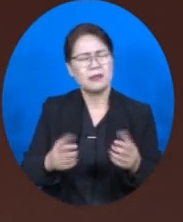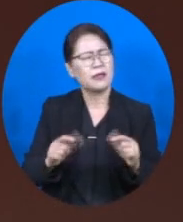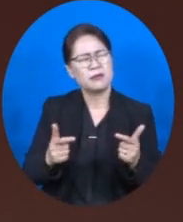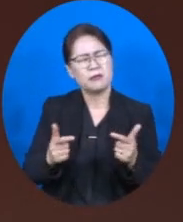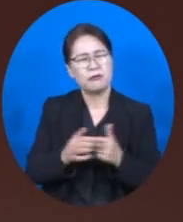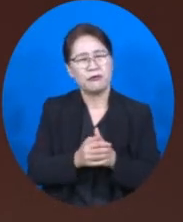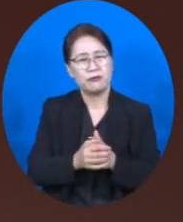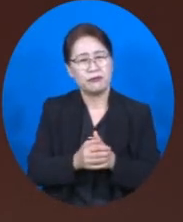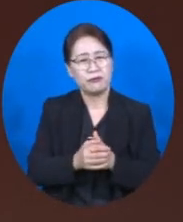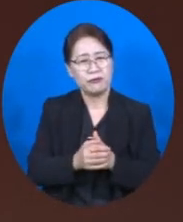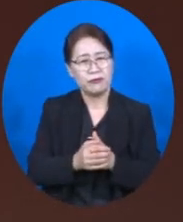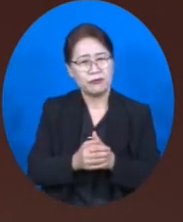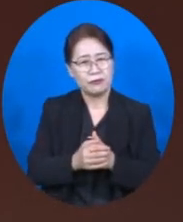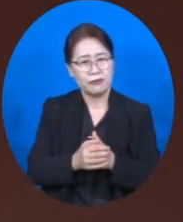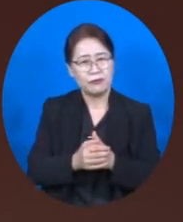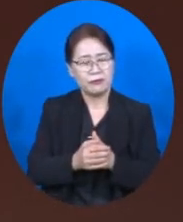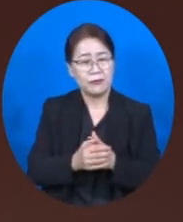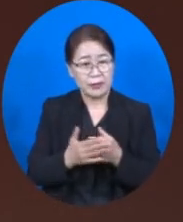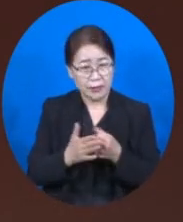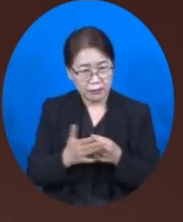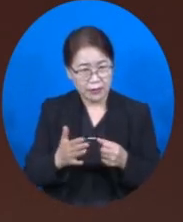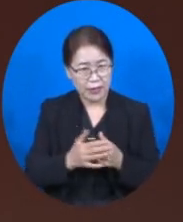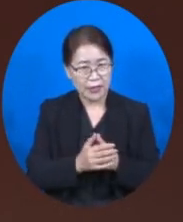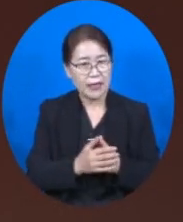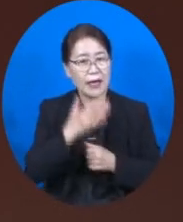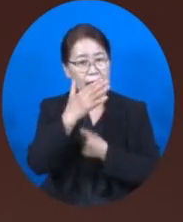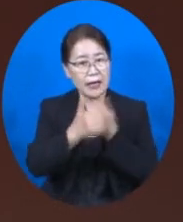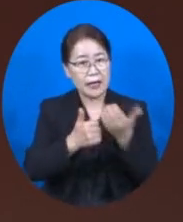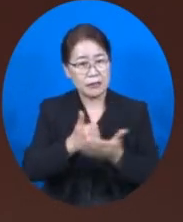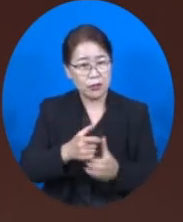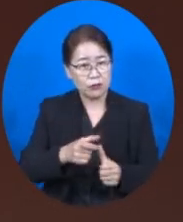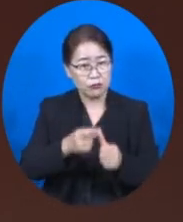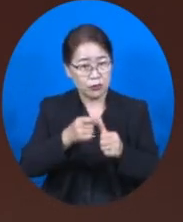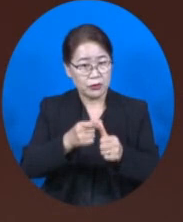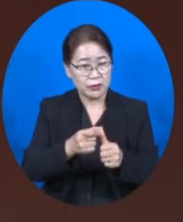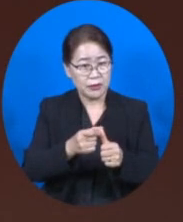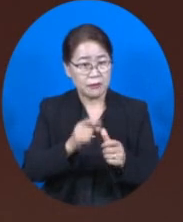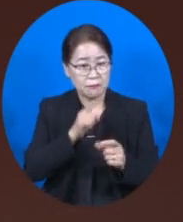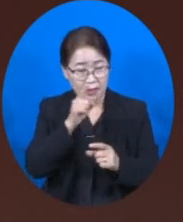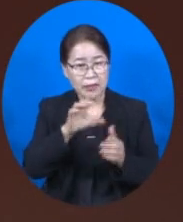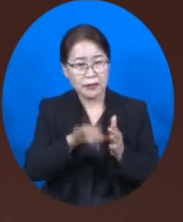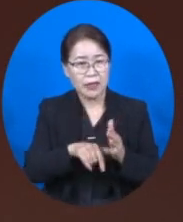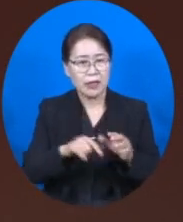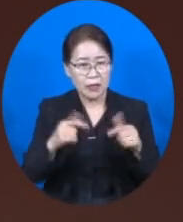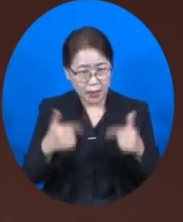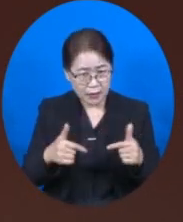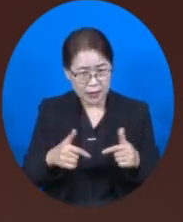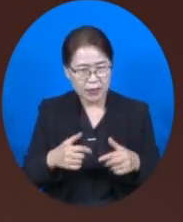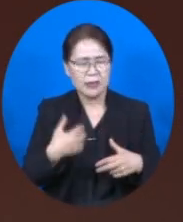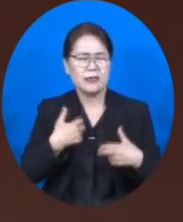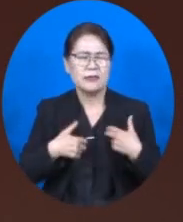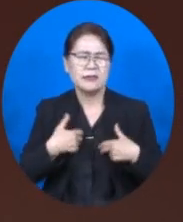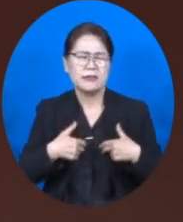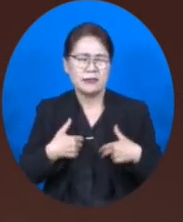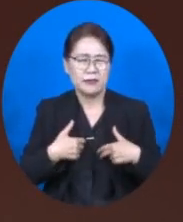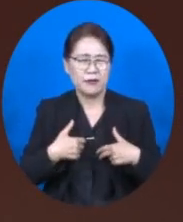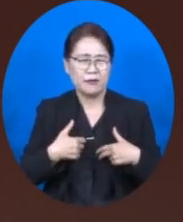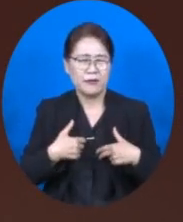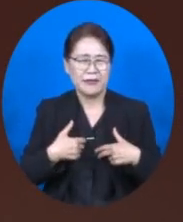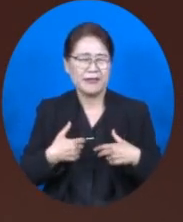그래서 성경을 보게 되면 하나님의 구원을 말할 때마다 언제나 즐거움이 함께